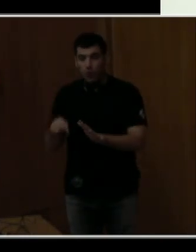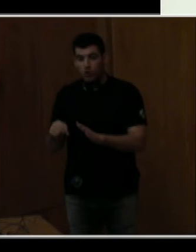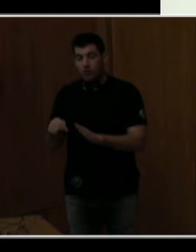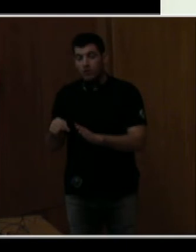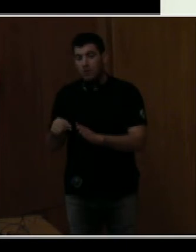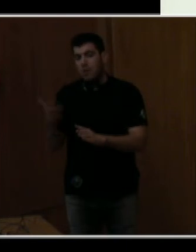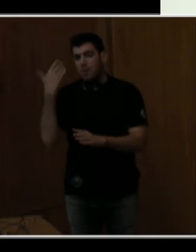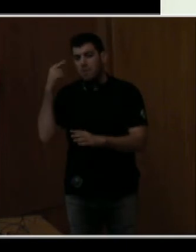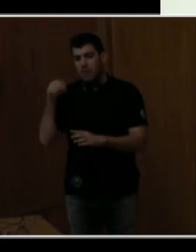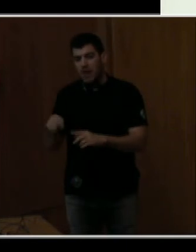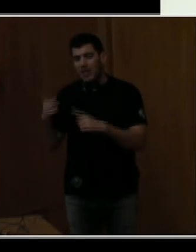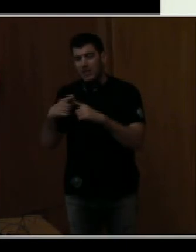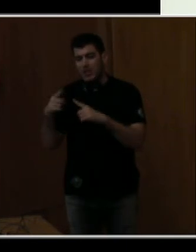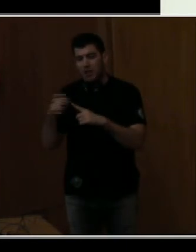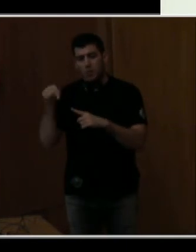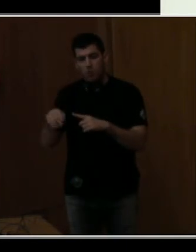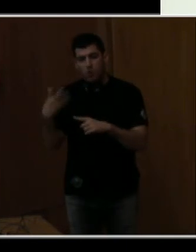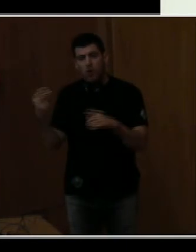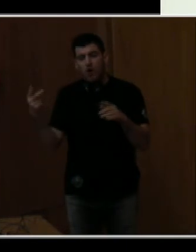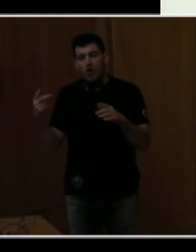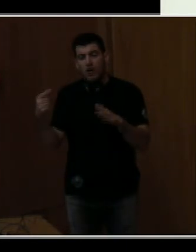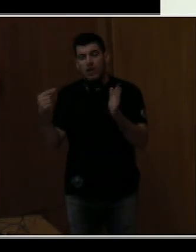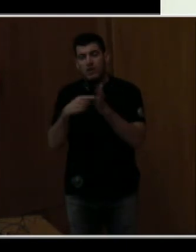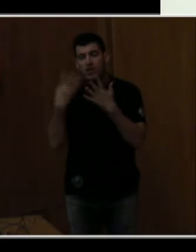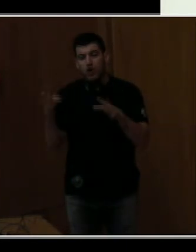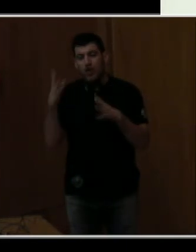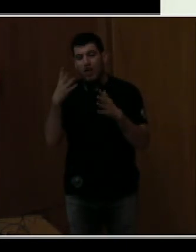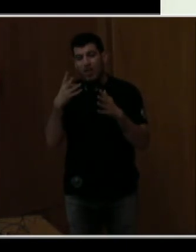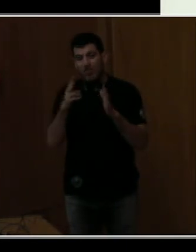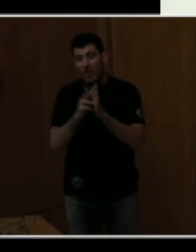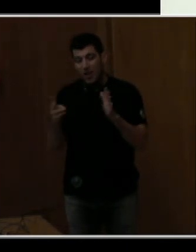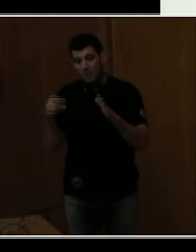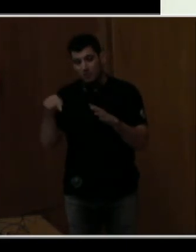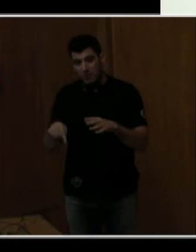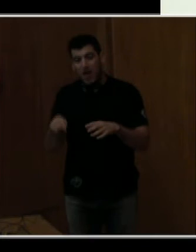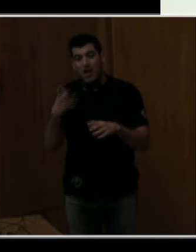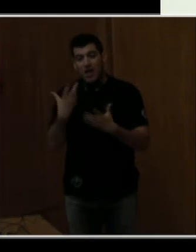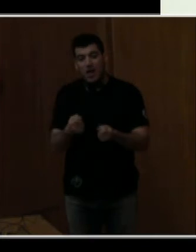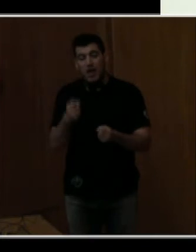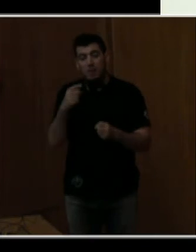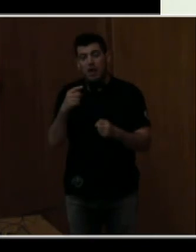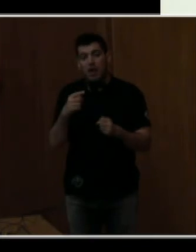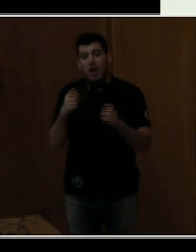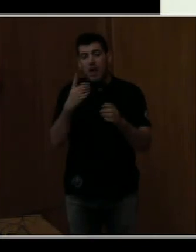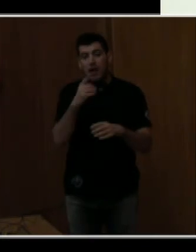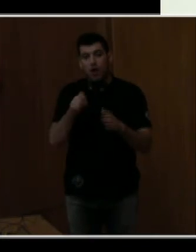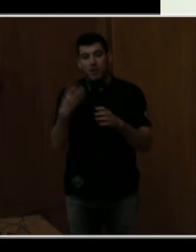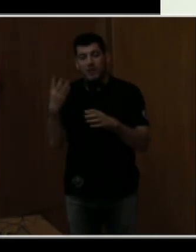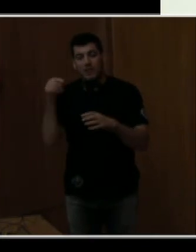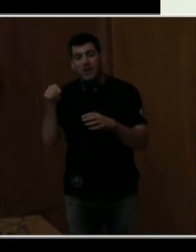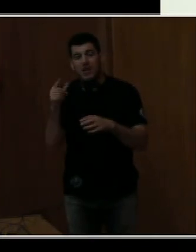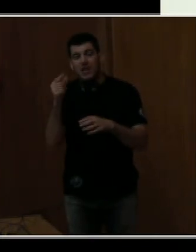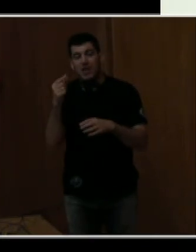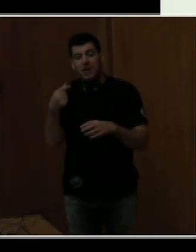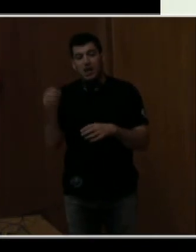ανακανάλει το 1987 ήταν στο 1,17 γιγαμπίτ το δευτερόλεπτο και το 2011 είναι στα